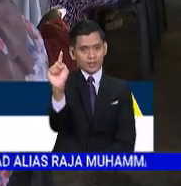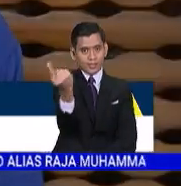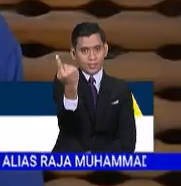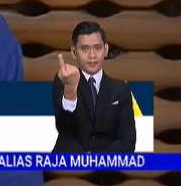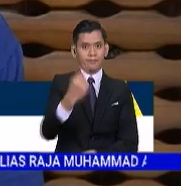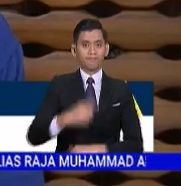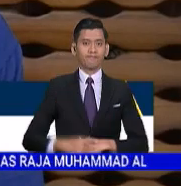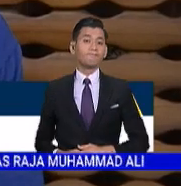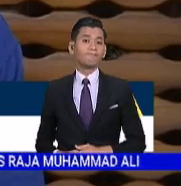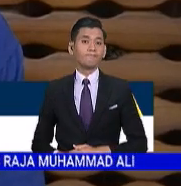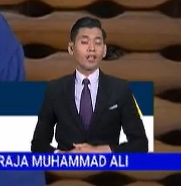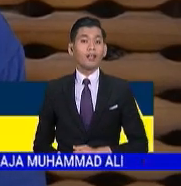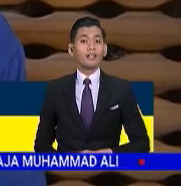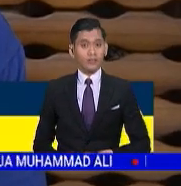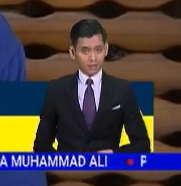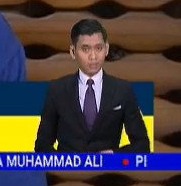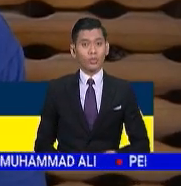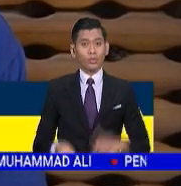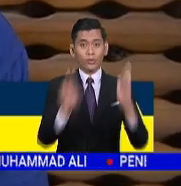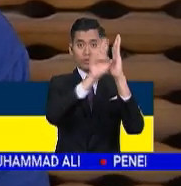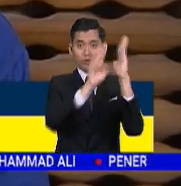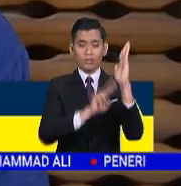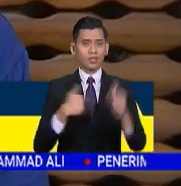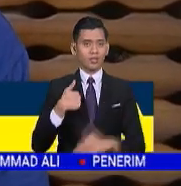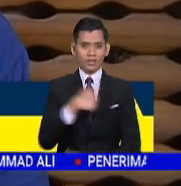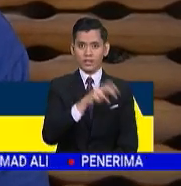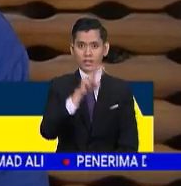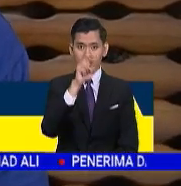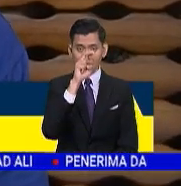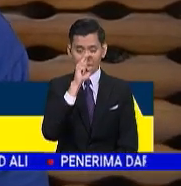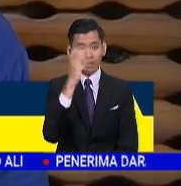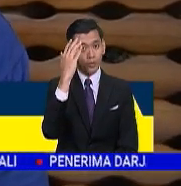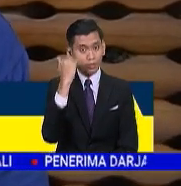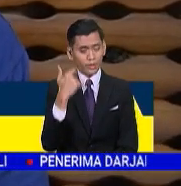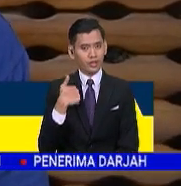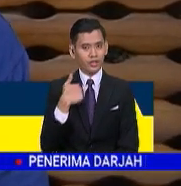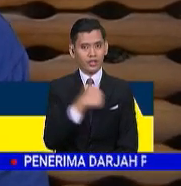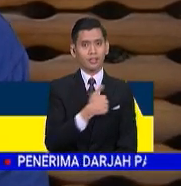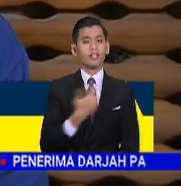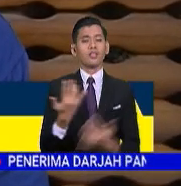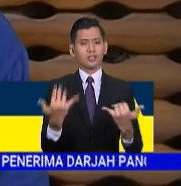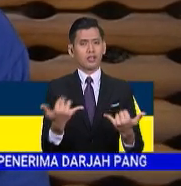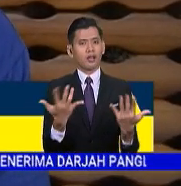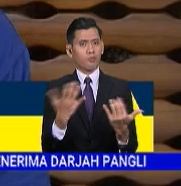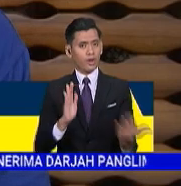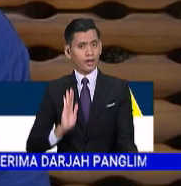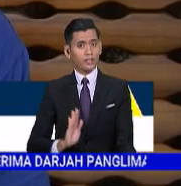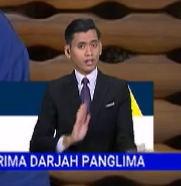masa. Memang kita peraturan kita ketat sikitlah di sini sebab kita nak menghadapi PRN ini.